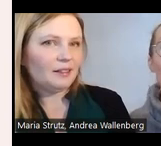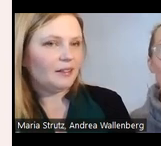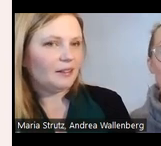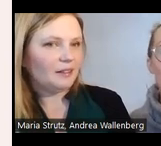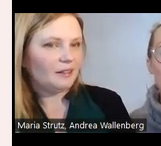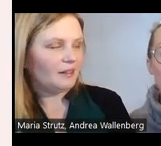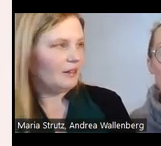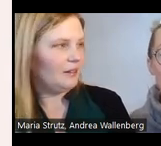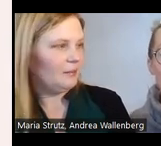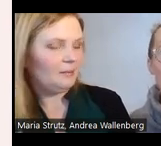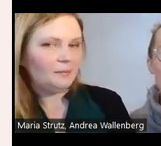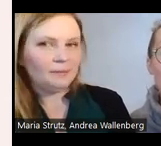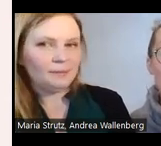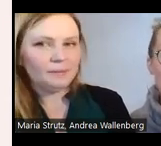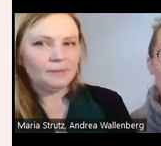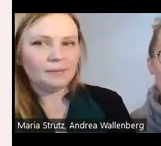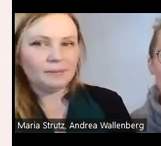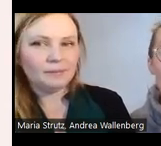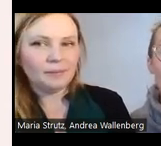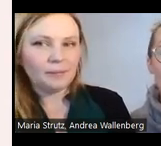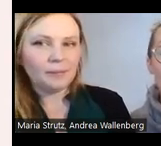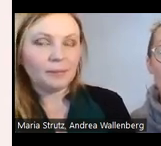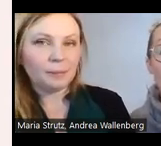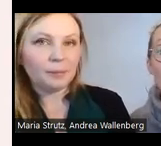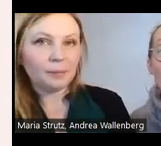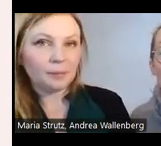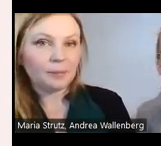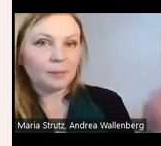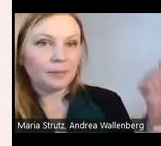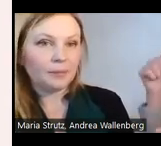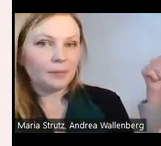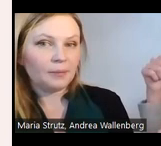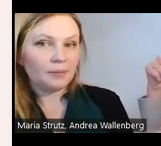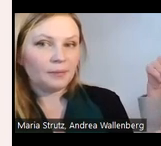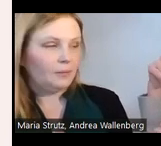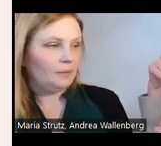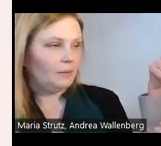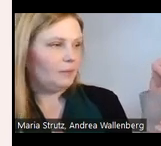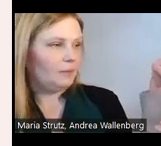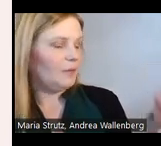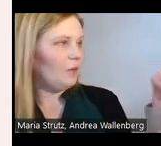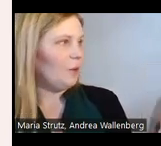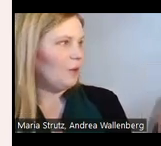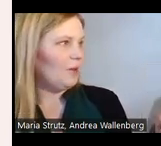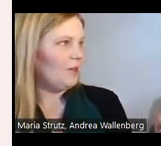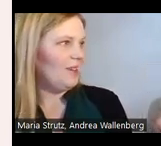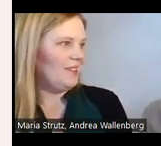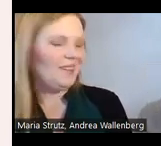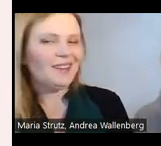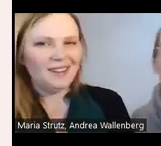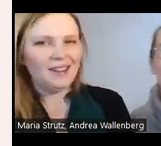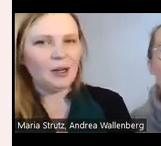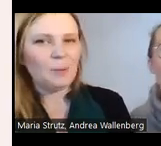och det hållet pilen visar, dit ska man föra sin hand. Och är det två pilar så ska man liksom göra det två